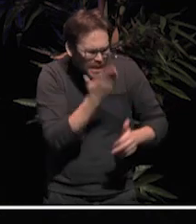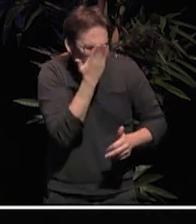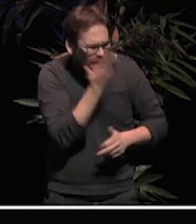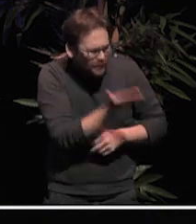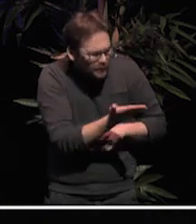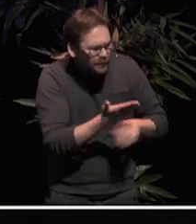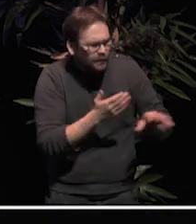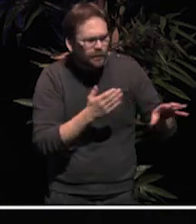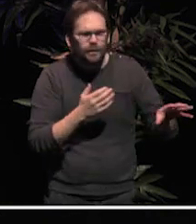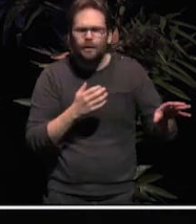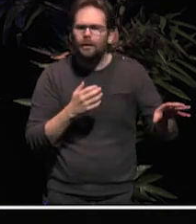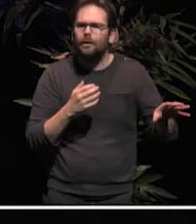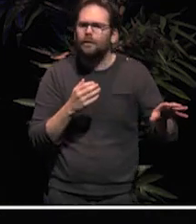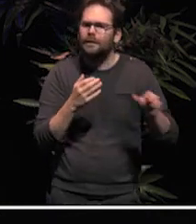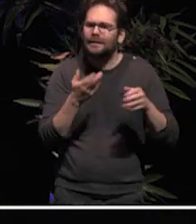Experiment. Experiment.